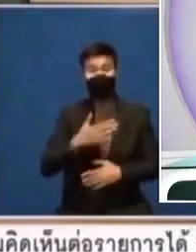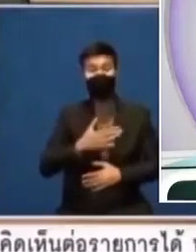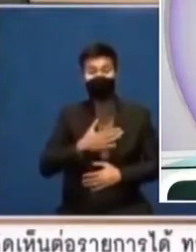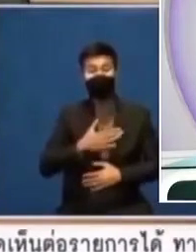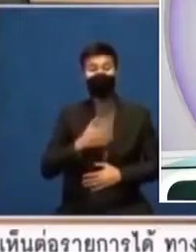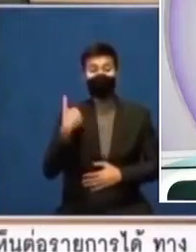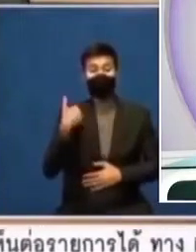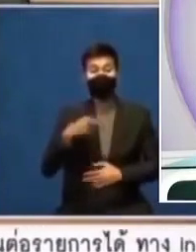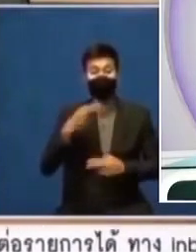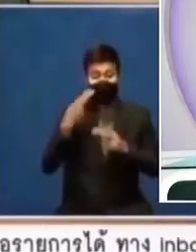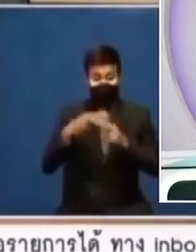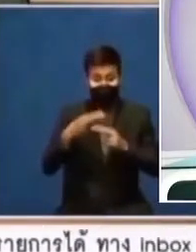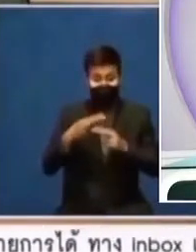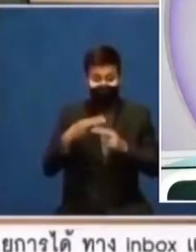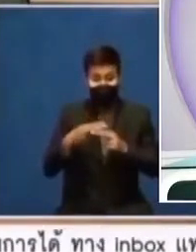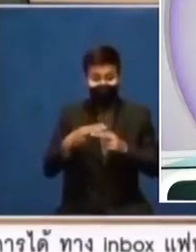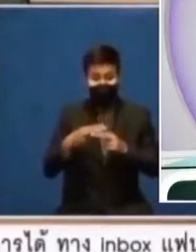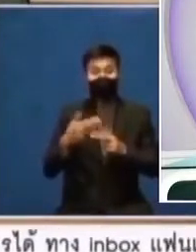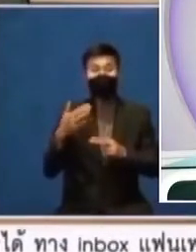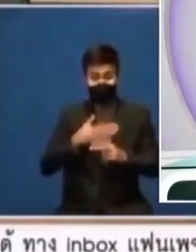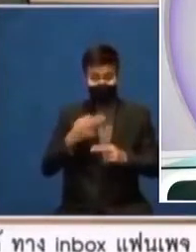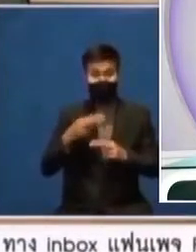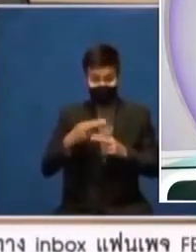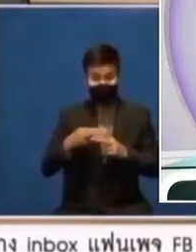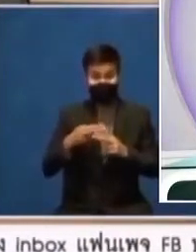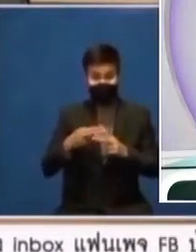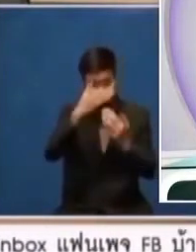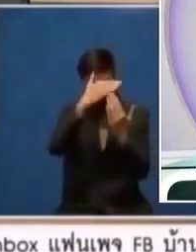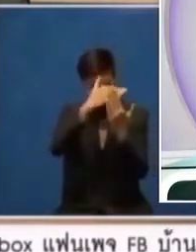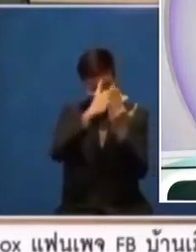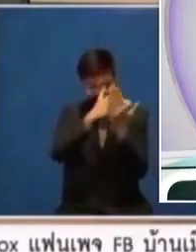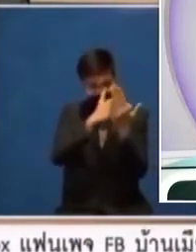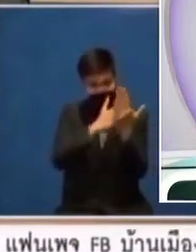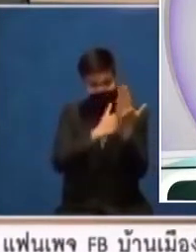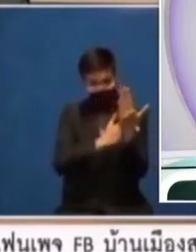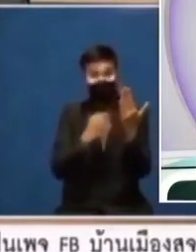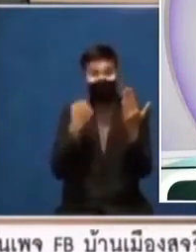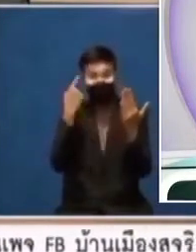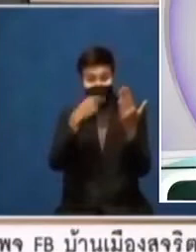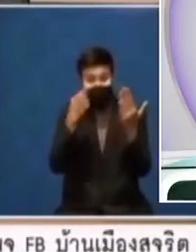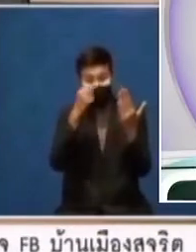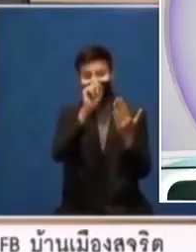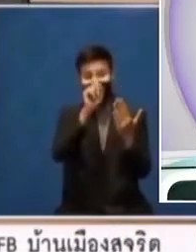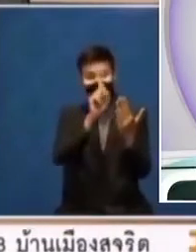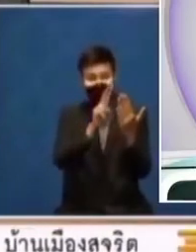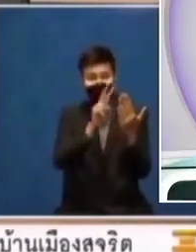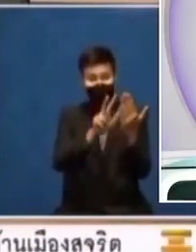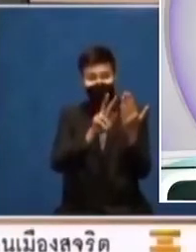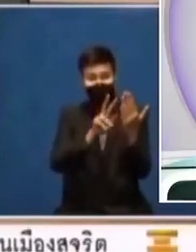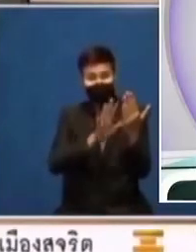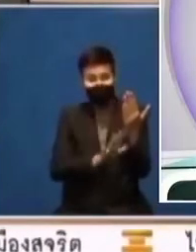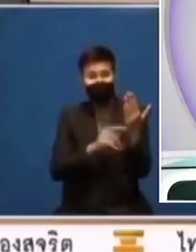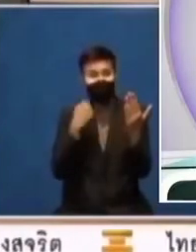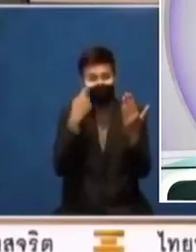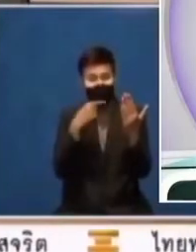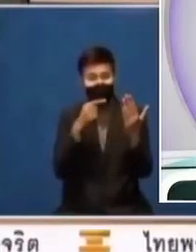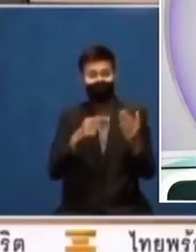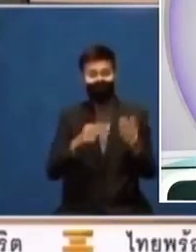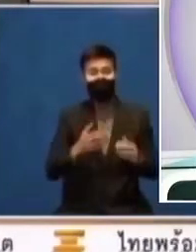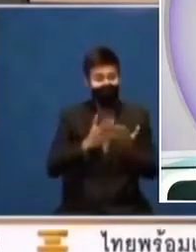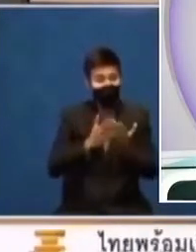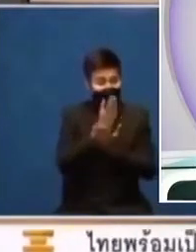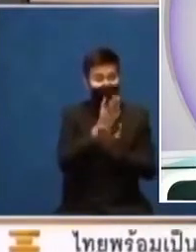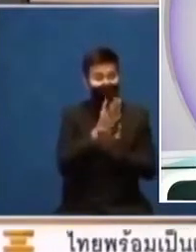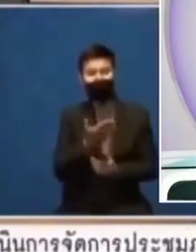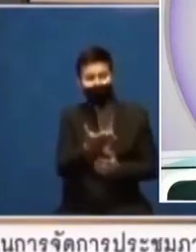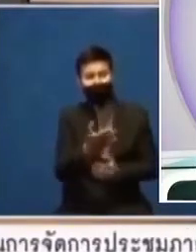ซึ่งถ้าหากนายณัฐวุฒิถูกทำร้ายจริงก็ต้องแจ้งที่ประชุมสภาให้มีการตรวจสอบจริยธรรมแล้วคือรองโฆษกบอกว่าไม่มีการทำร้ายร่างกายกัน